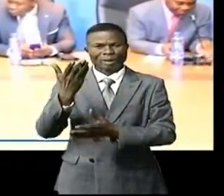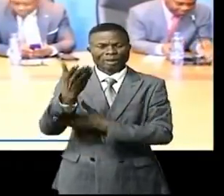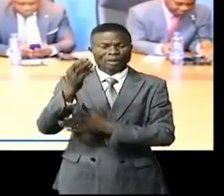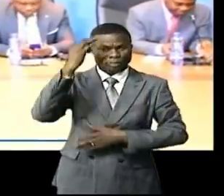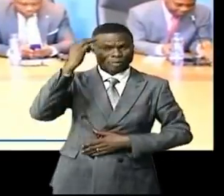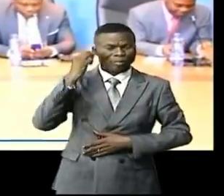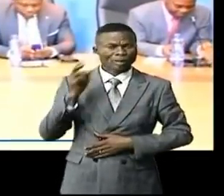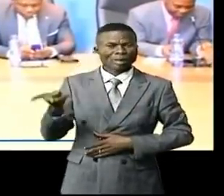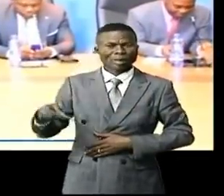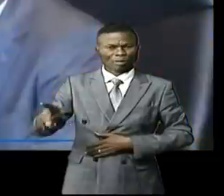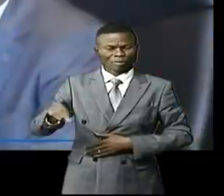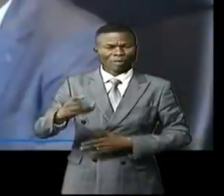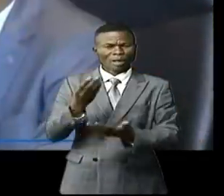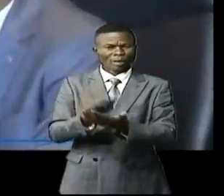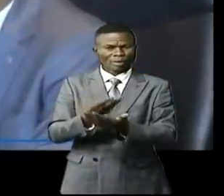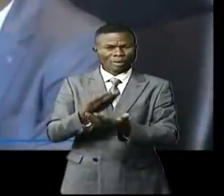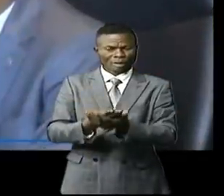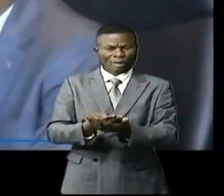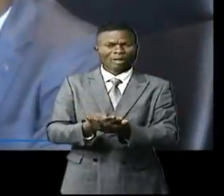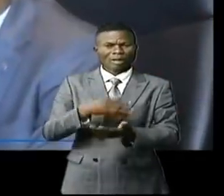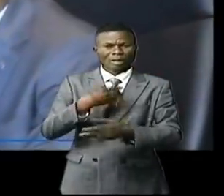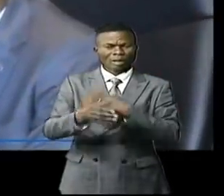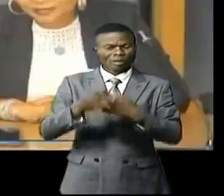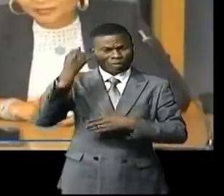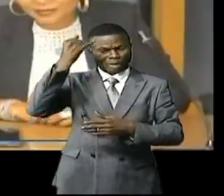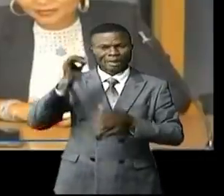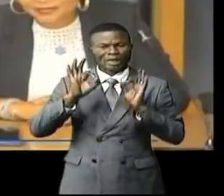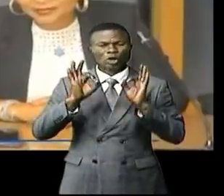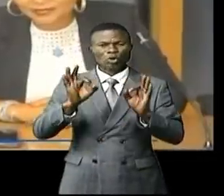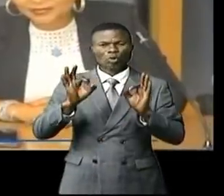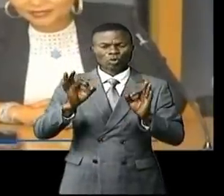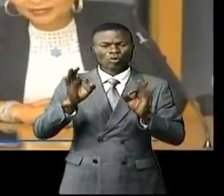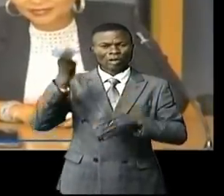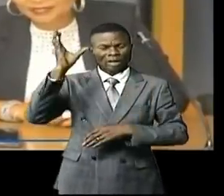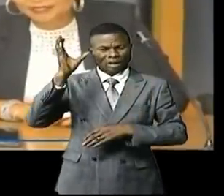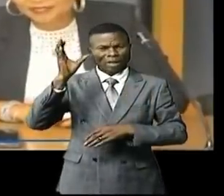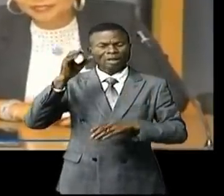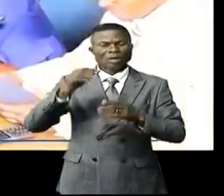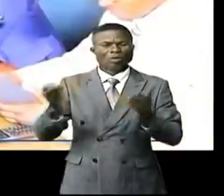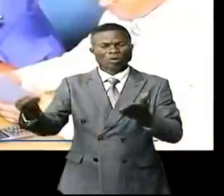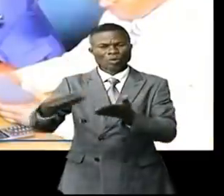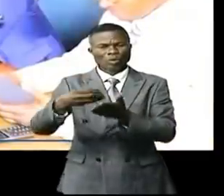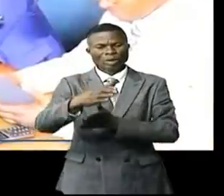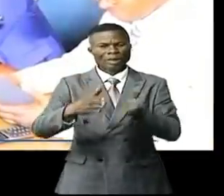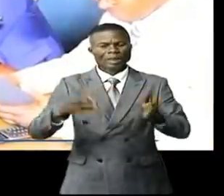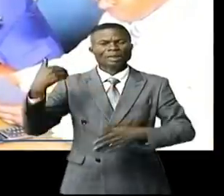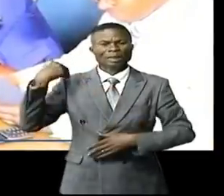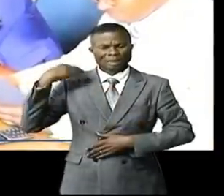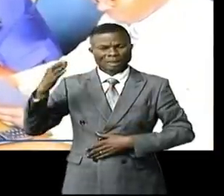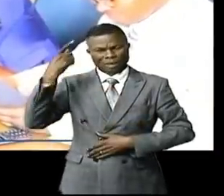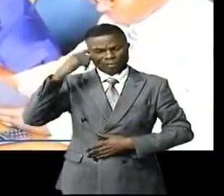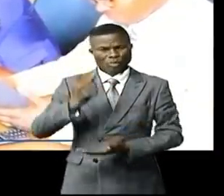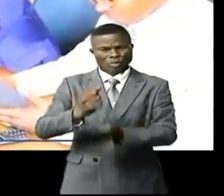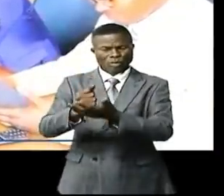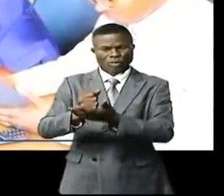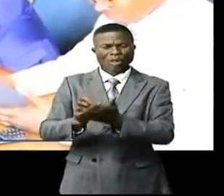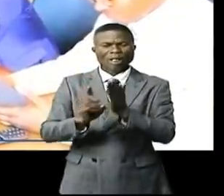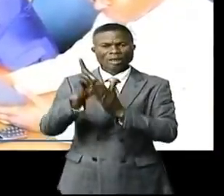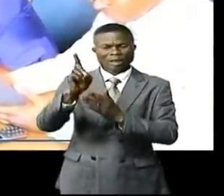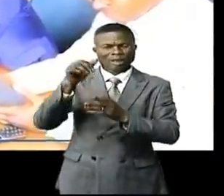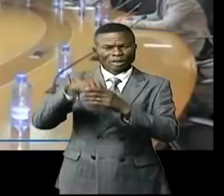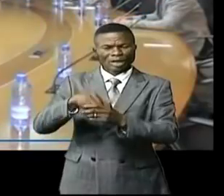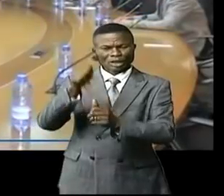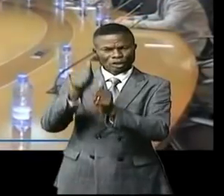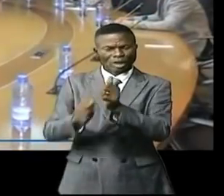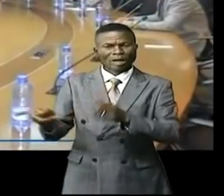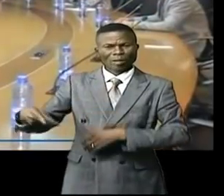ministres provinciaux du budget de réaliser des initiatives locales et internes de mobilisation de recettes afin de permettre le développement de